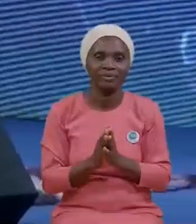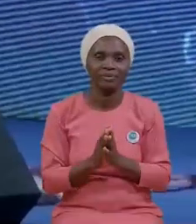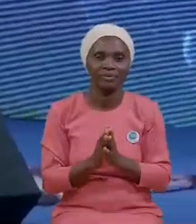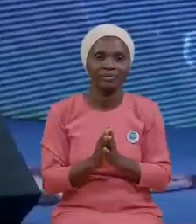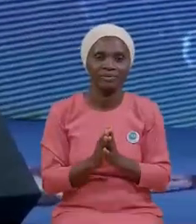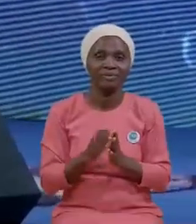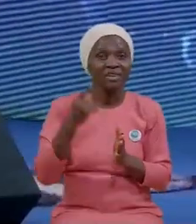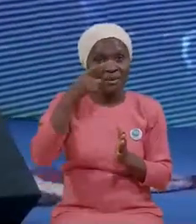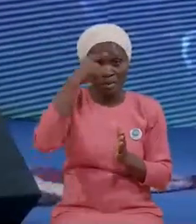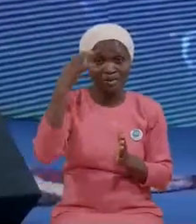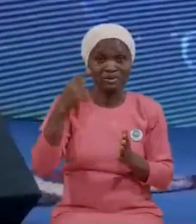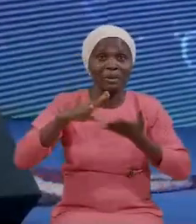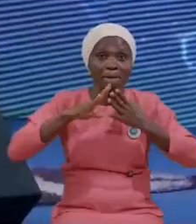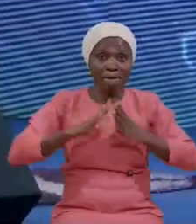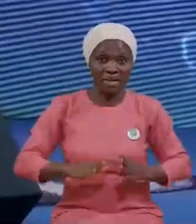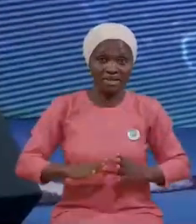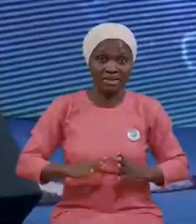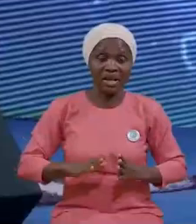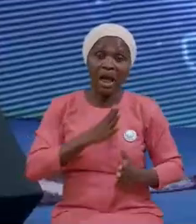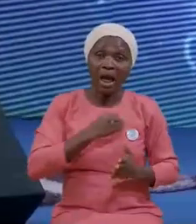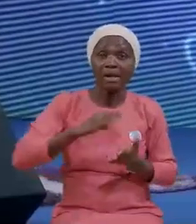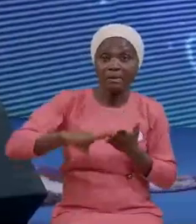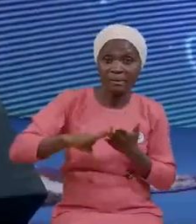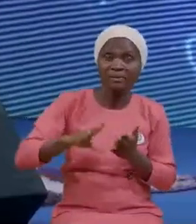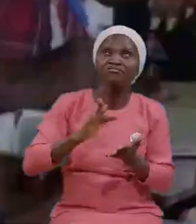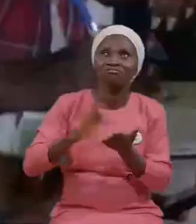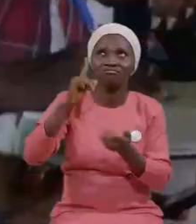Pour la paix et pour le pardon. Gloire à Dieu.